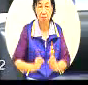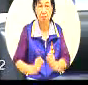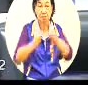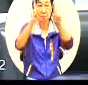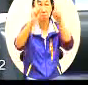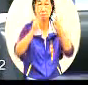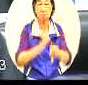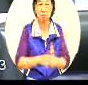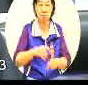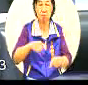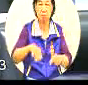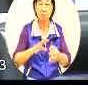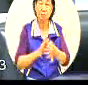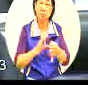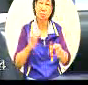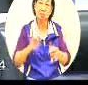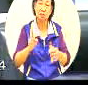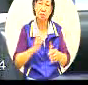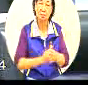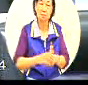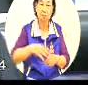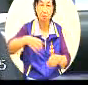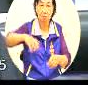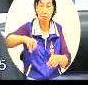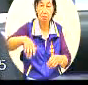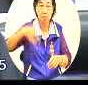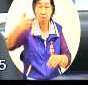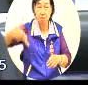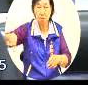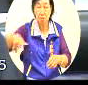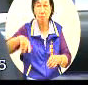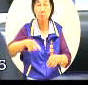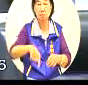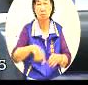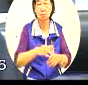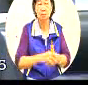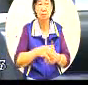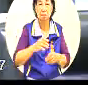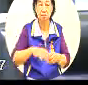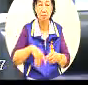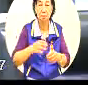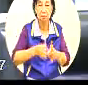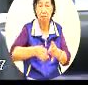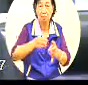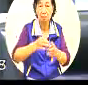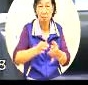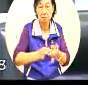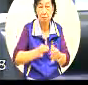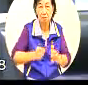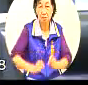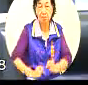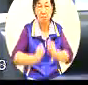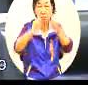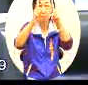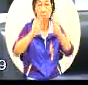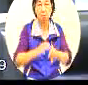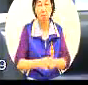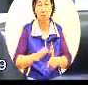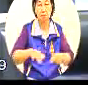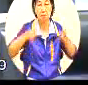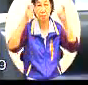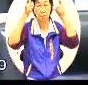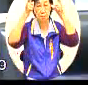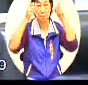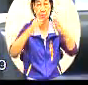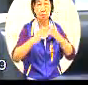的时候，他发现为什么涨价了？我们可以看到啊，我先把结论讲完，就是说高雄市不